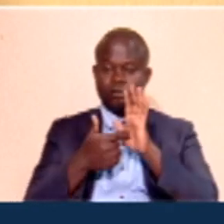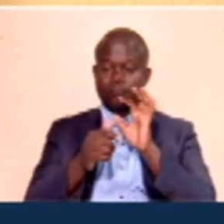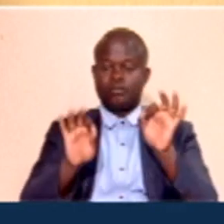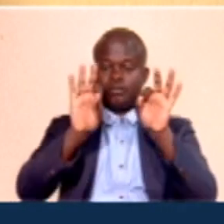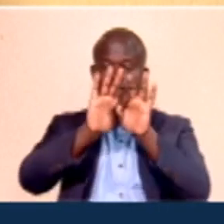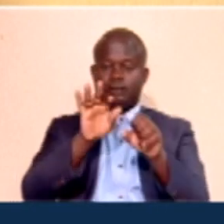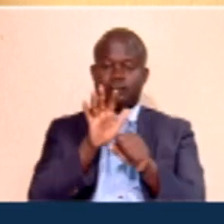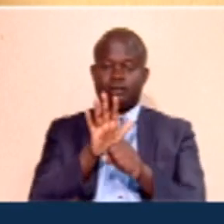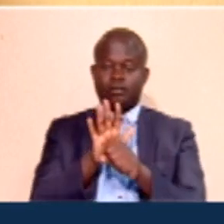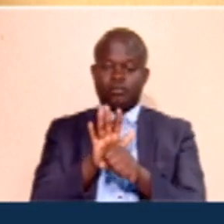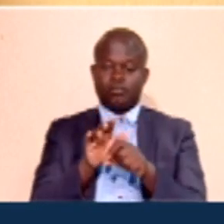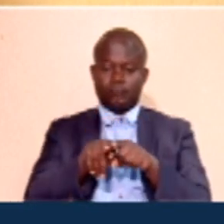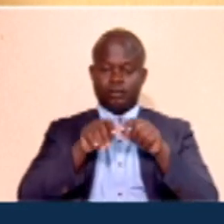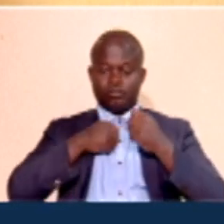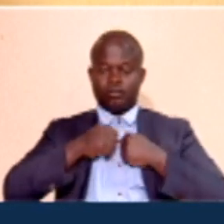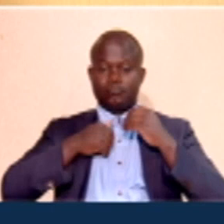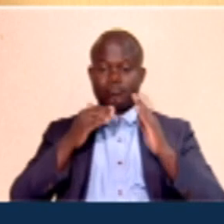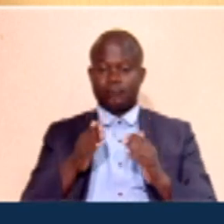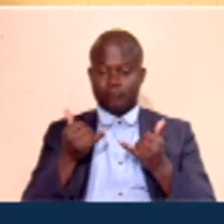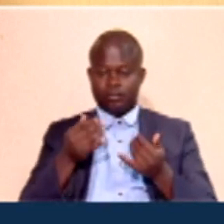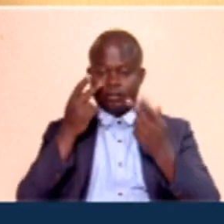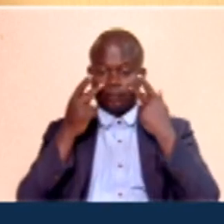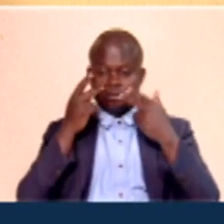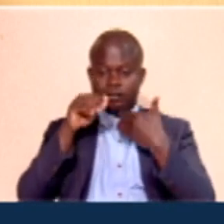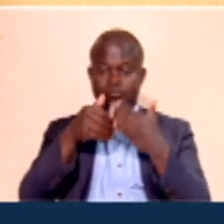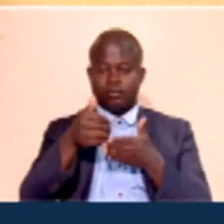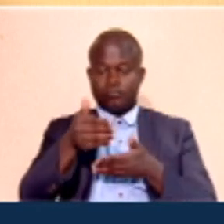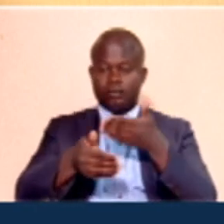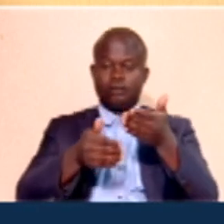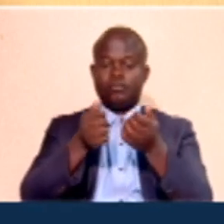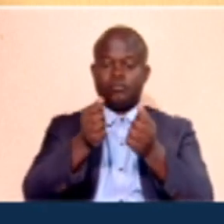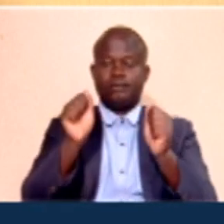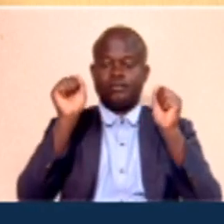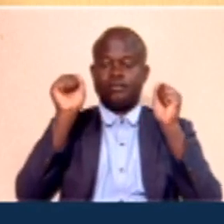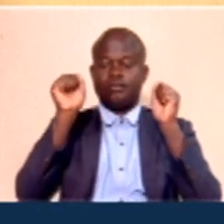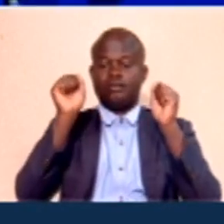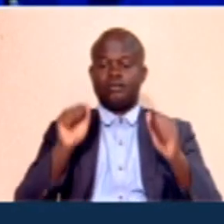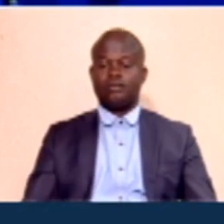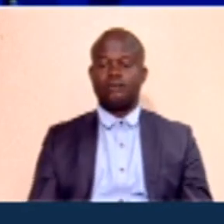cyane nk'Abanyarwanda bari kubona runo rugendo rwo kwibohora.